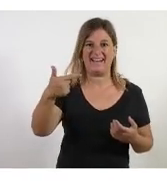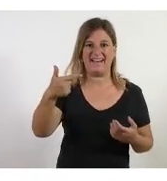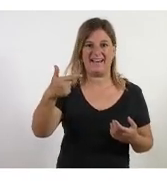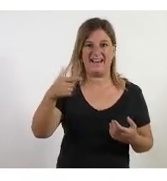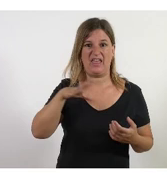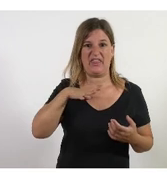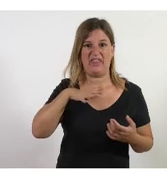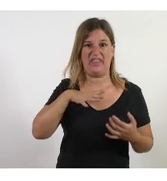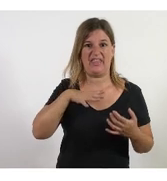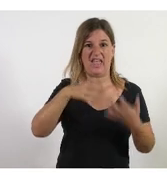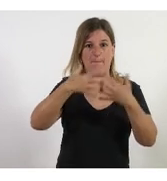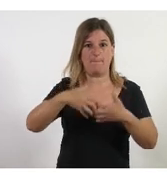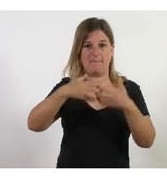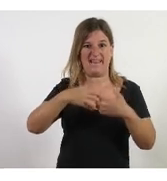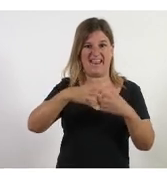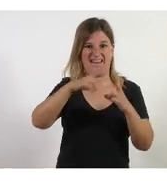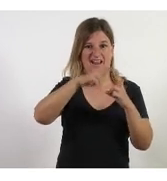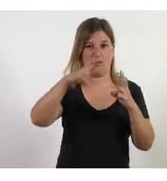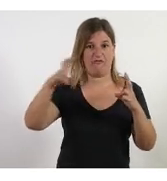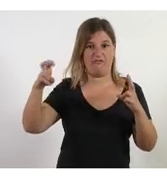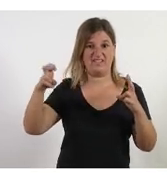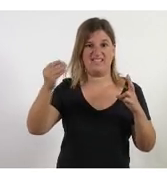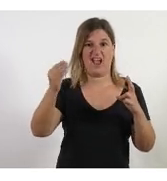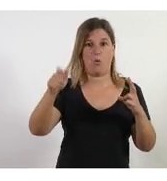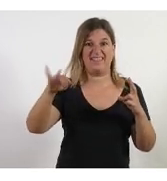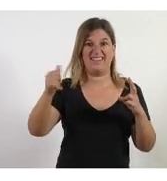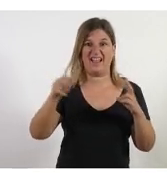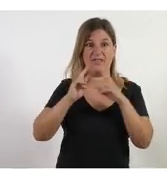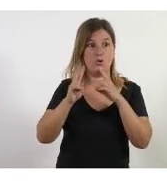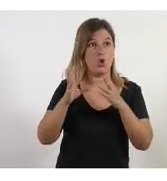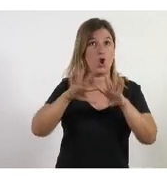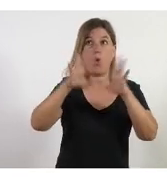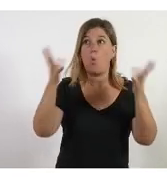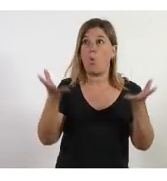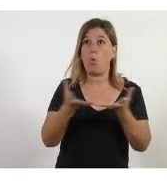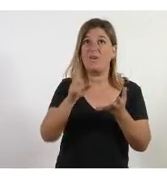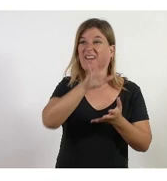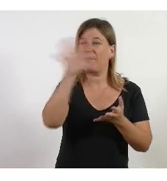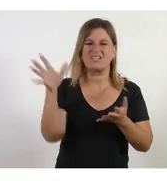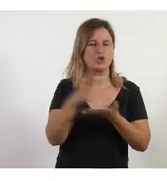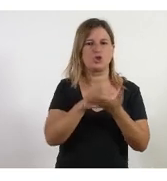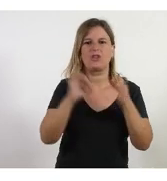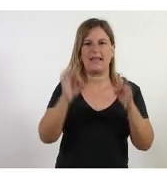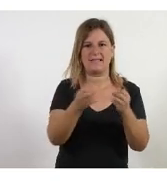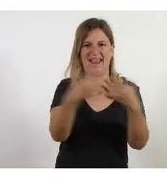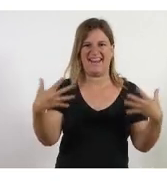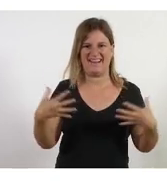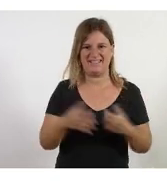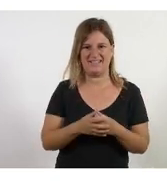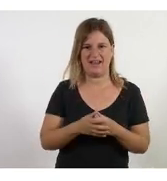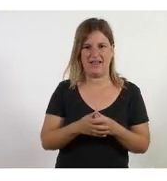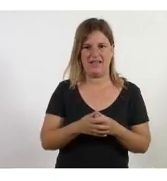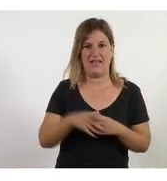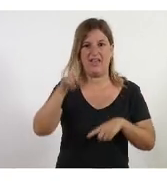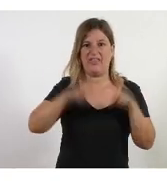mecànica quàntica, de la física quàntica, ja ho va dir, que tot el que hi ha a l'univers és energia i que a vegades es densifica, com